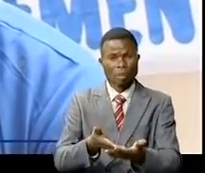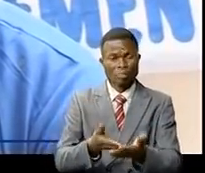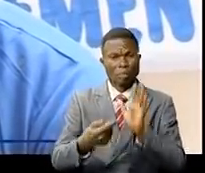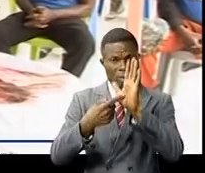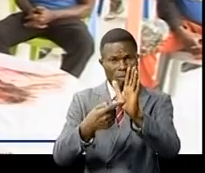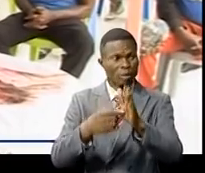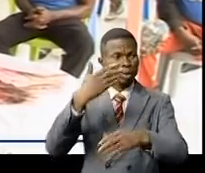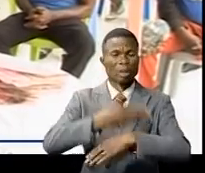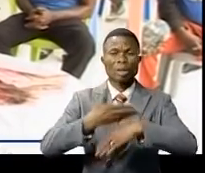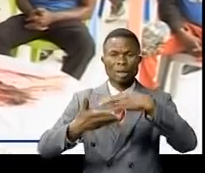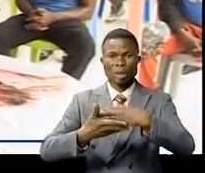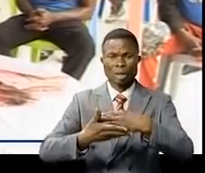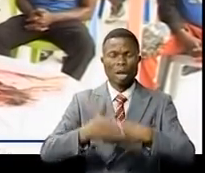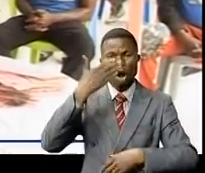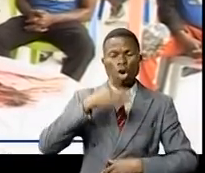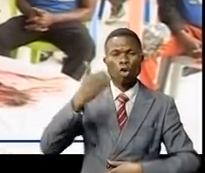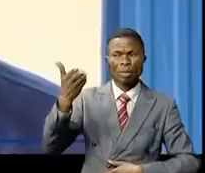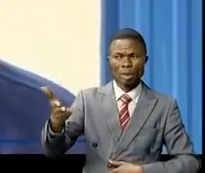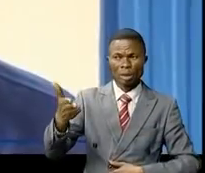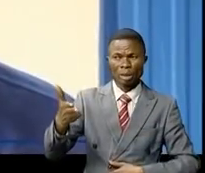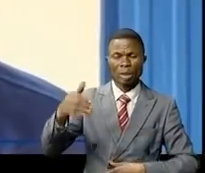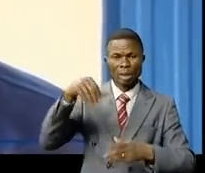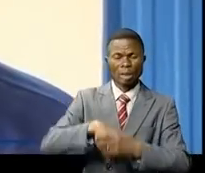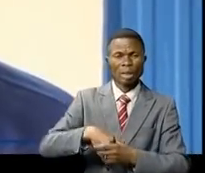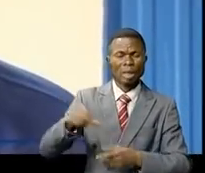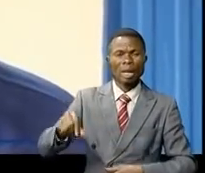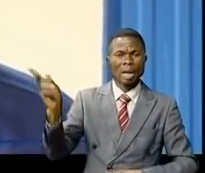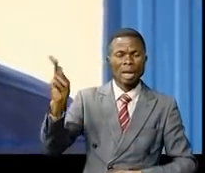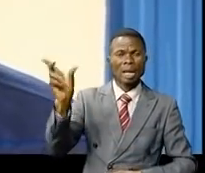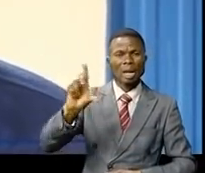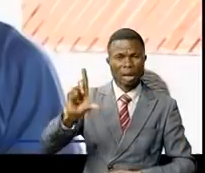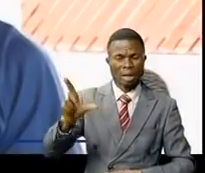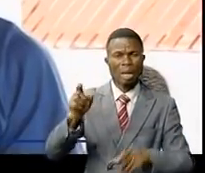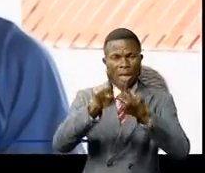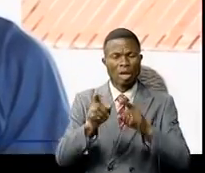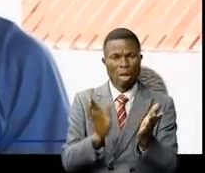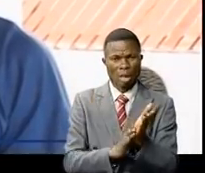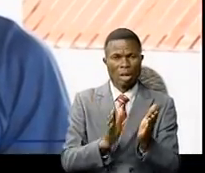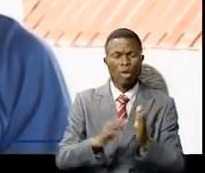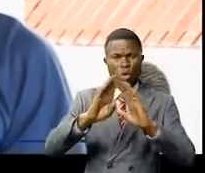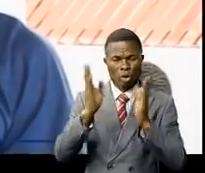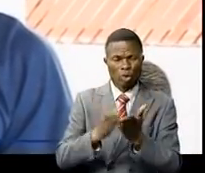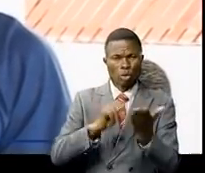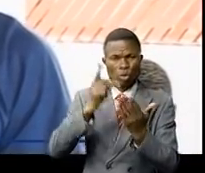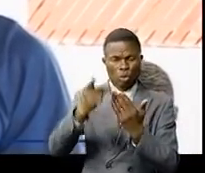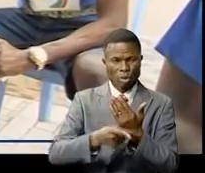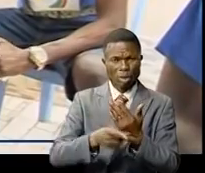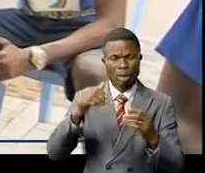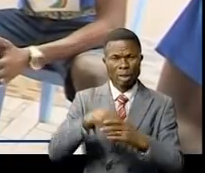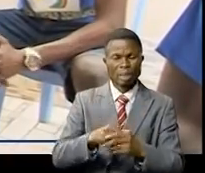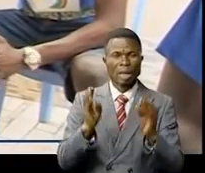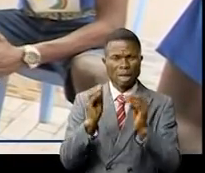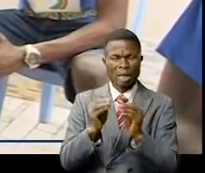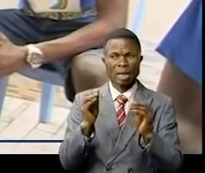la construction d'un centre médical dans le quartier kingabwa et des écoles le tout planifié au cours d'une rencontre